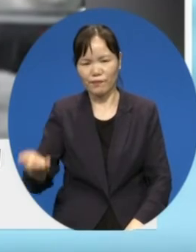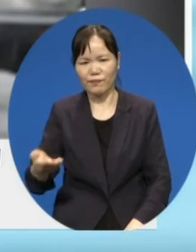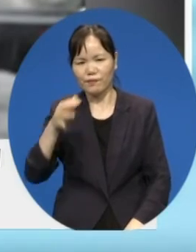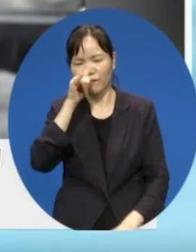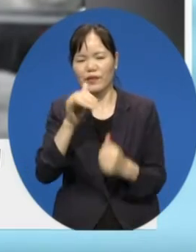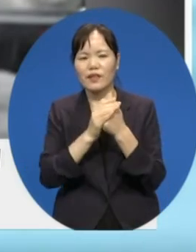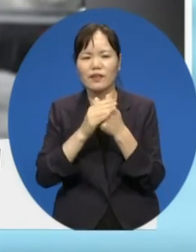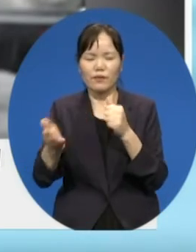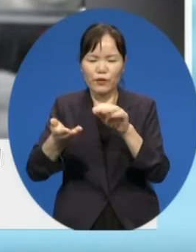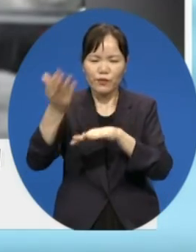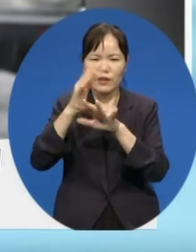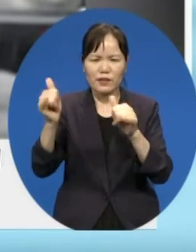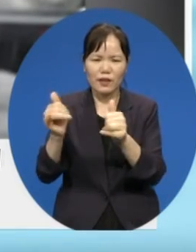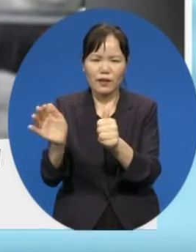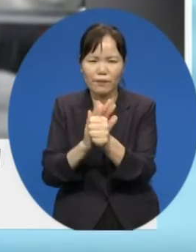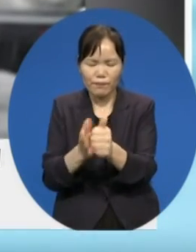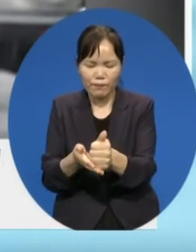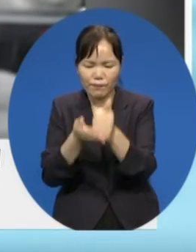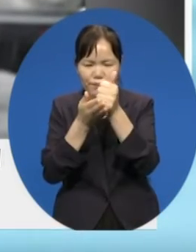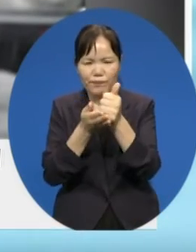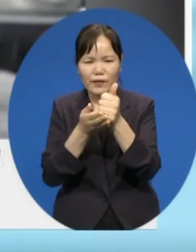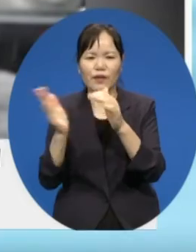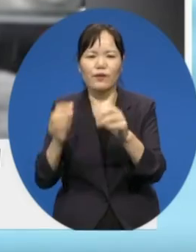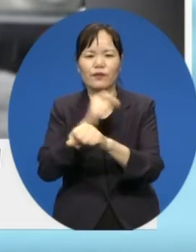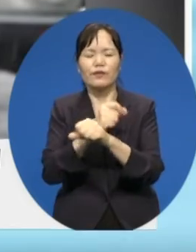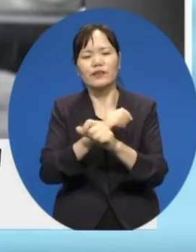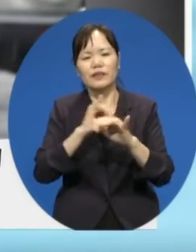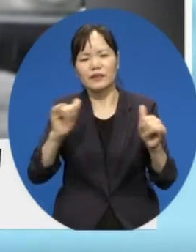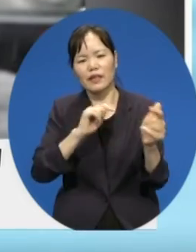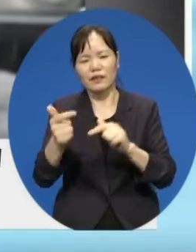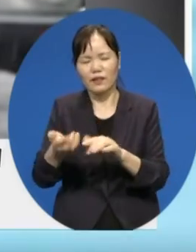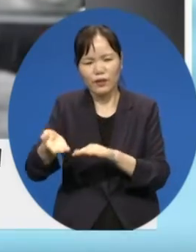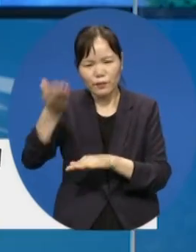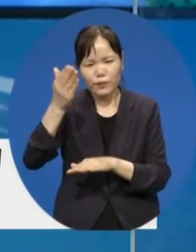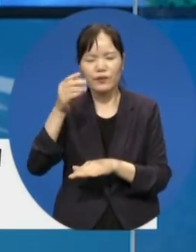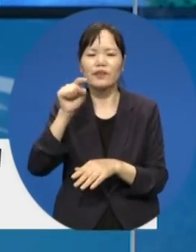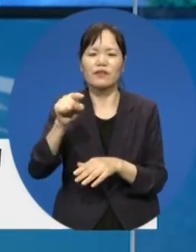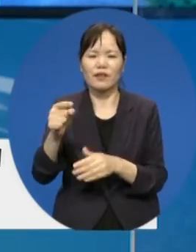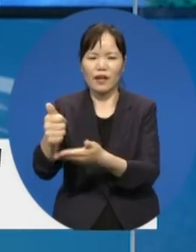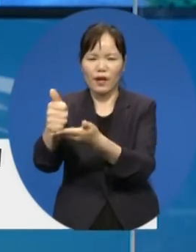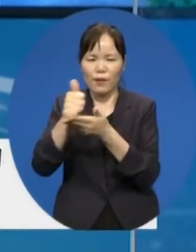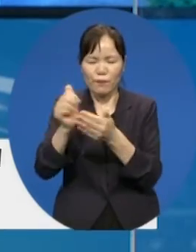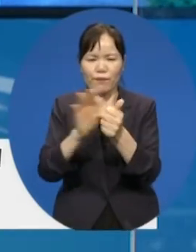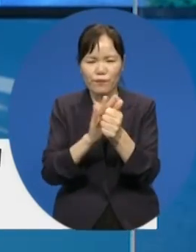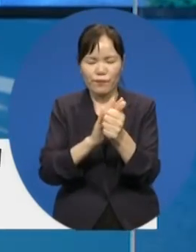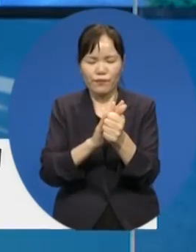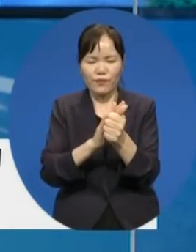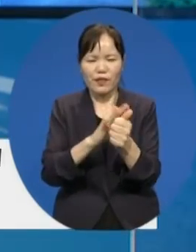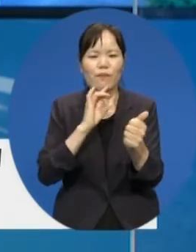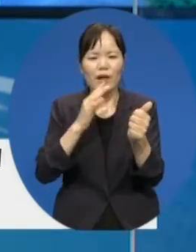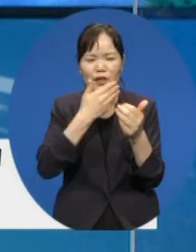그래서 윗분을 모시는 게 거의 체질화됐는데, 특히 공직자들이 이제는 윗분들을 그렇게 모실, 윗분만 중요한 게